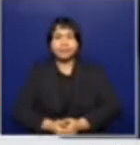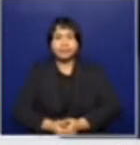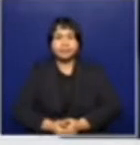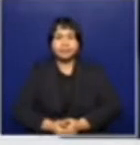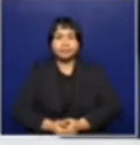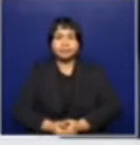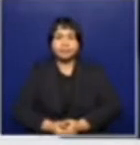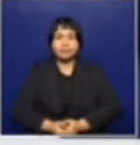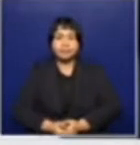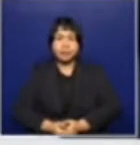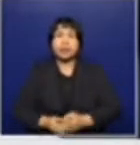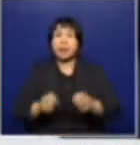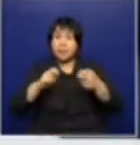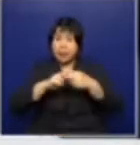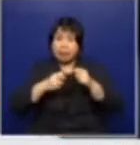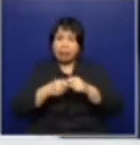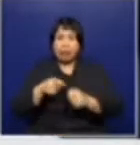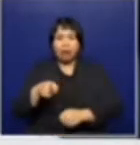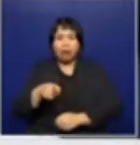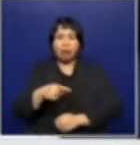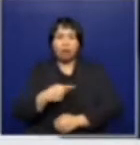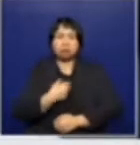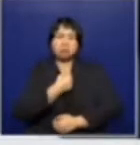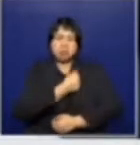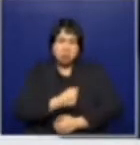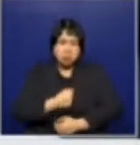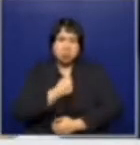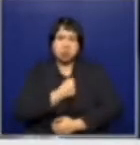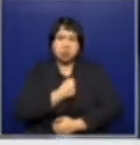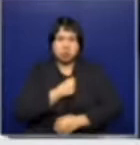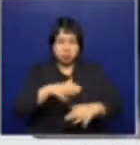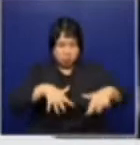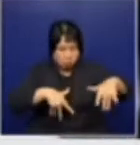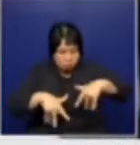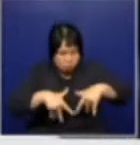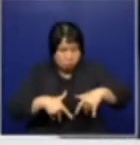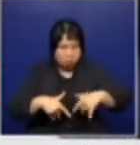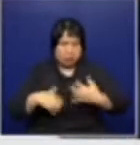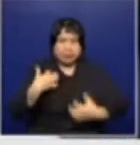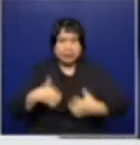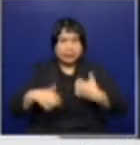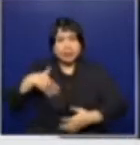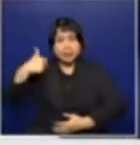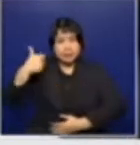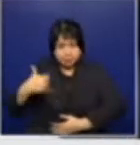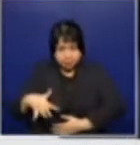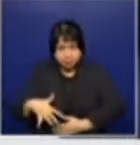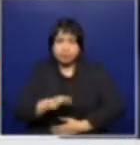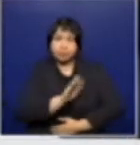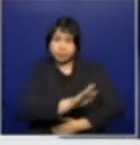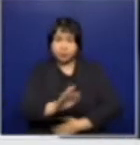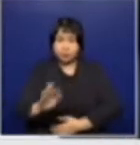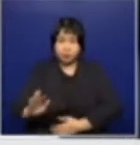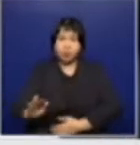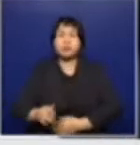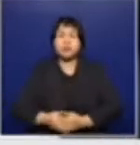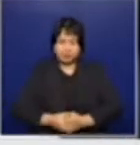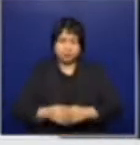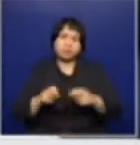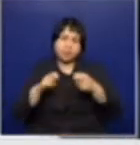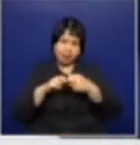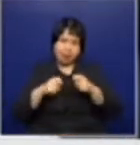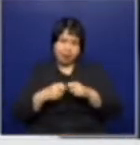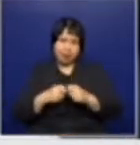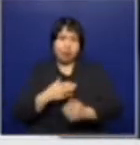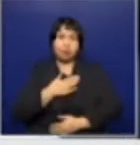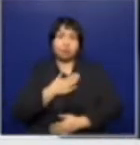ปัญหาคือทุกข์ครับทุกข์ของพี่น้องประชาชนที่เกิดขึ้นมันคือปัญหาผมจะ